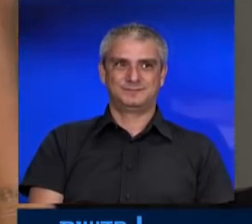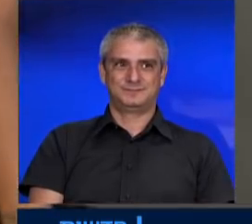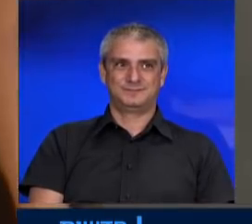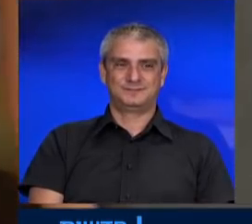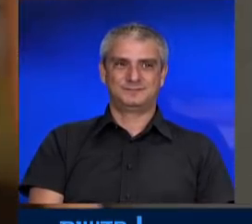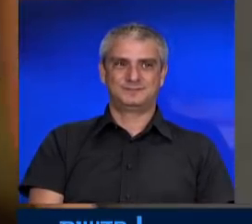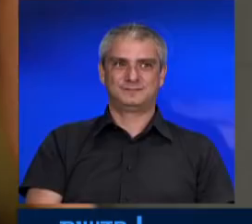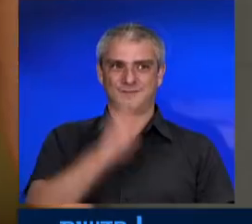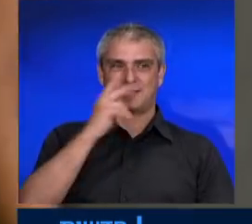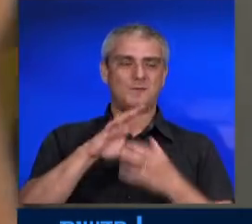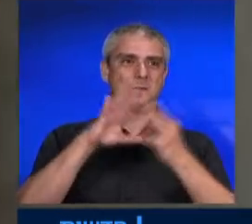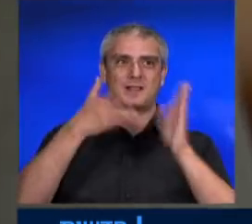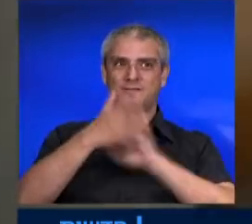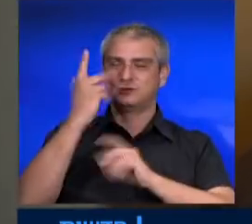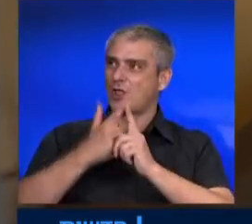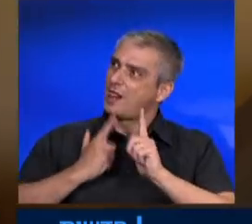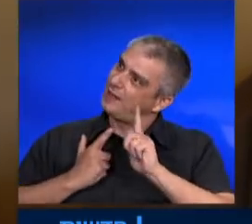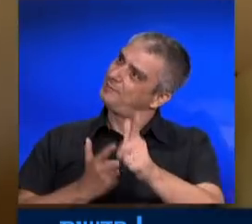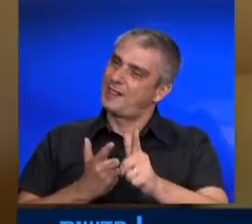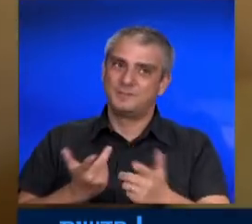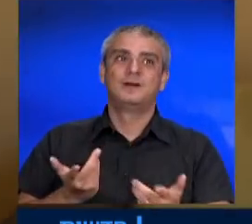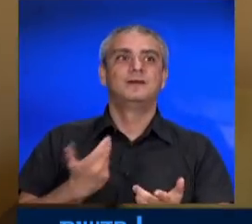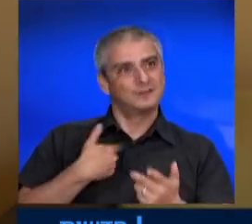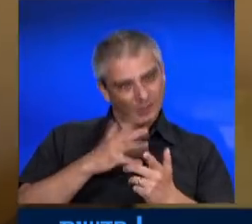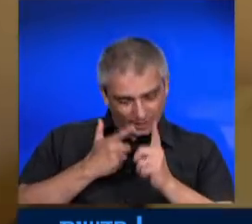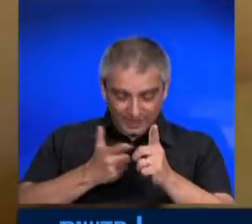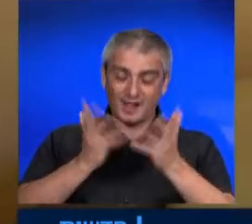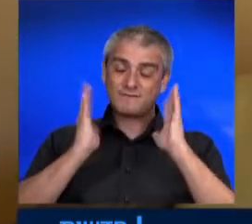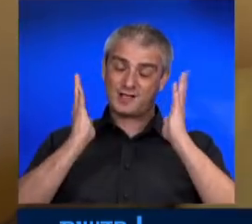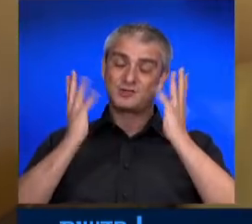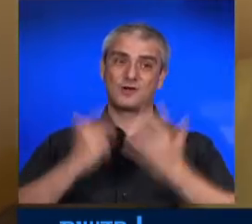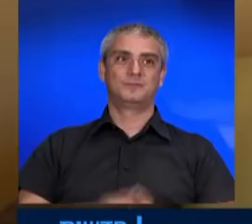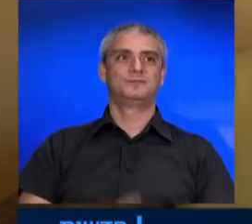נראה כמו פרידה לפני שאתה הולך לקרב או משהו. זה הולך לקרב היום.